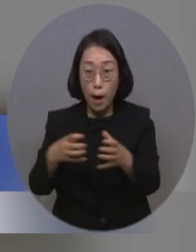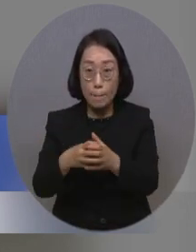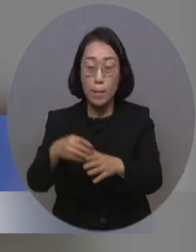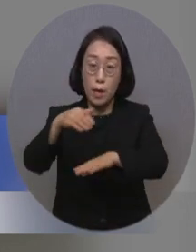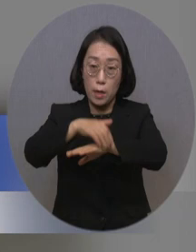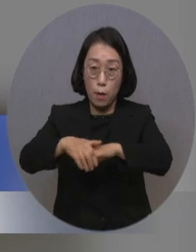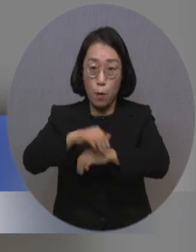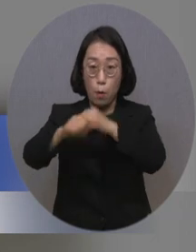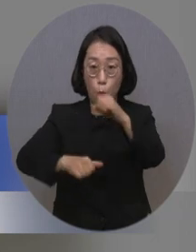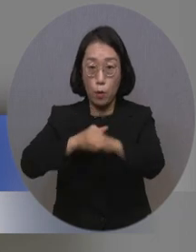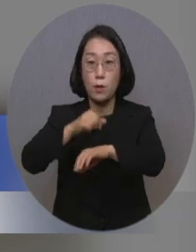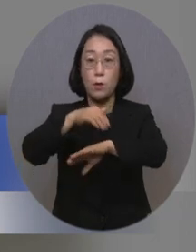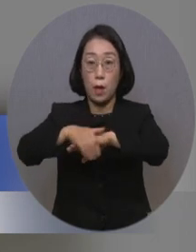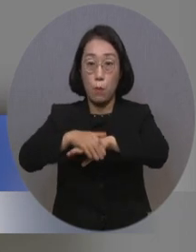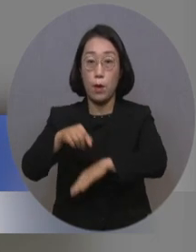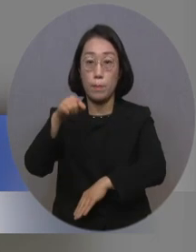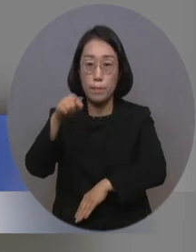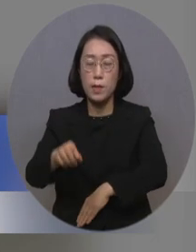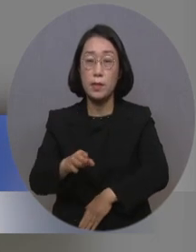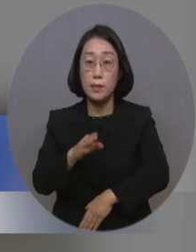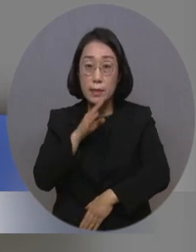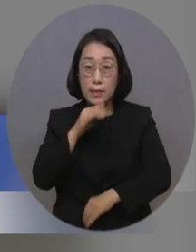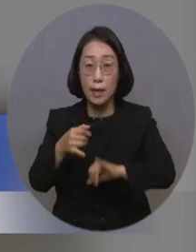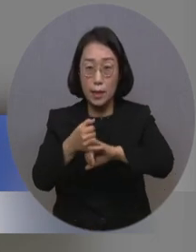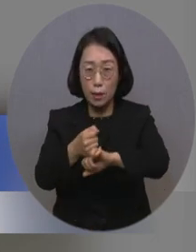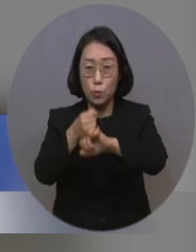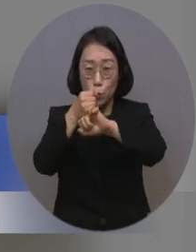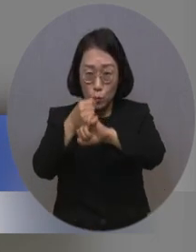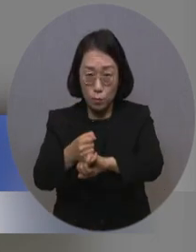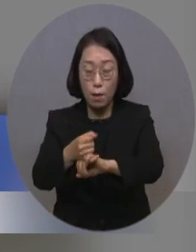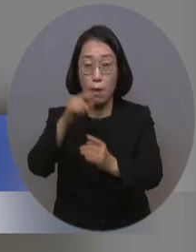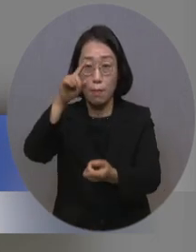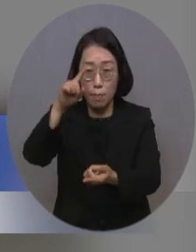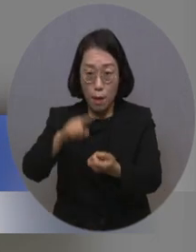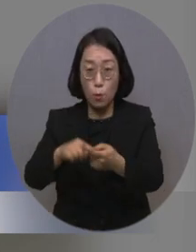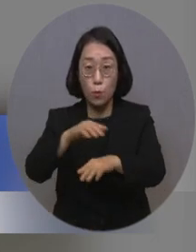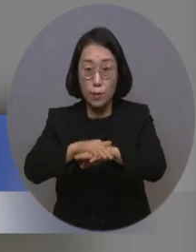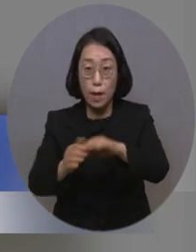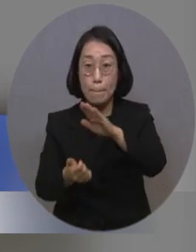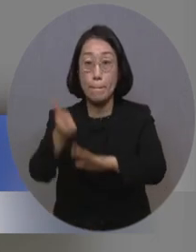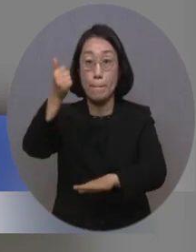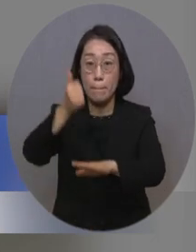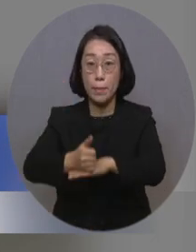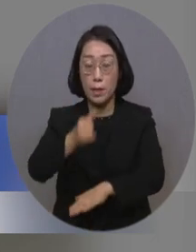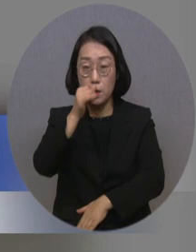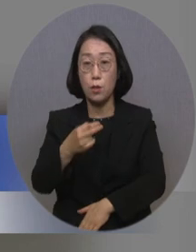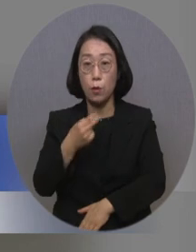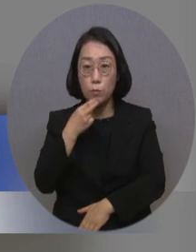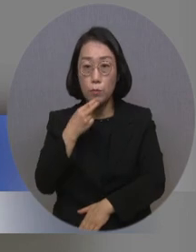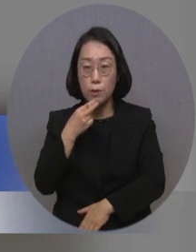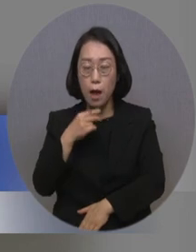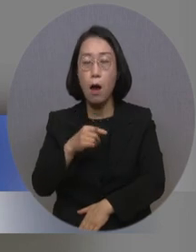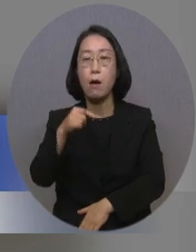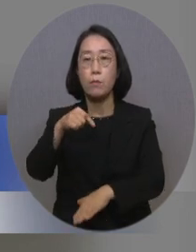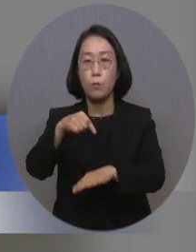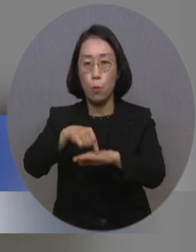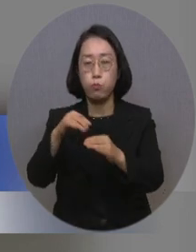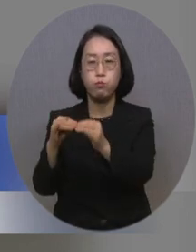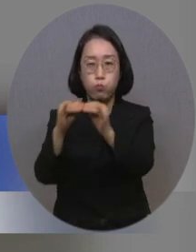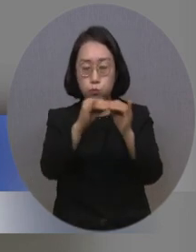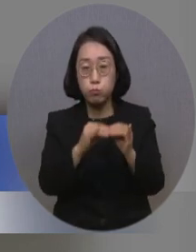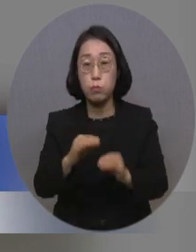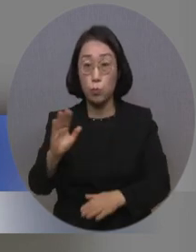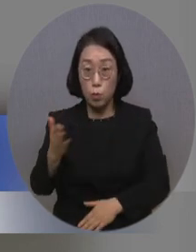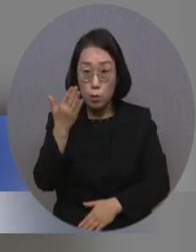발전 5개년 계획이 얼마나 약속대로 실천되고 교육 수요자와 공급자에게 공감받을 수 있을지는